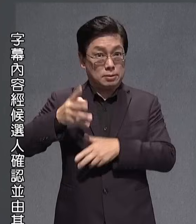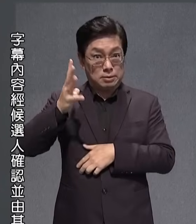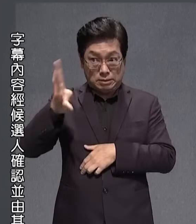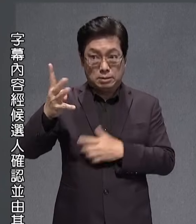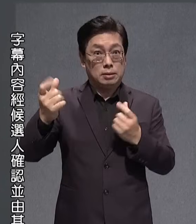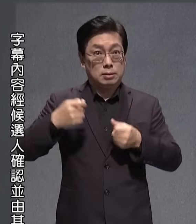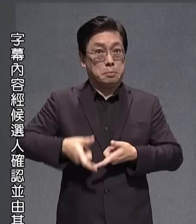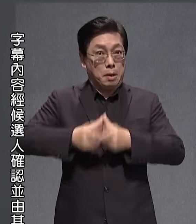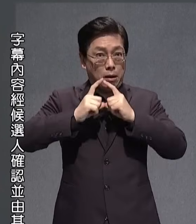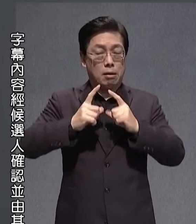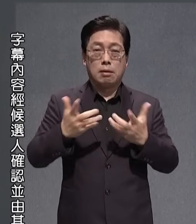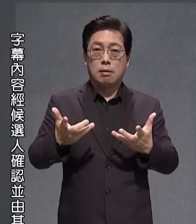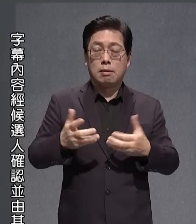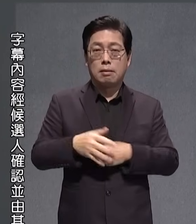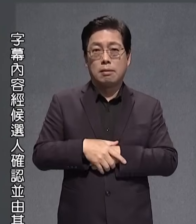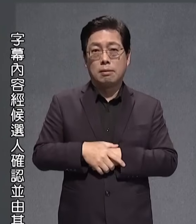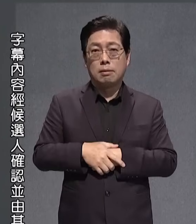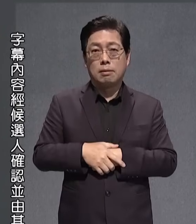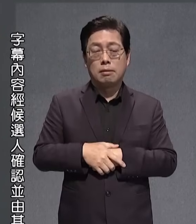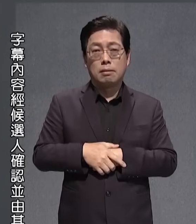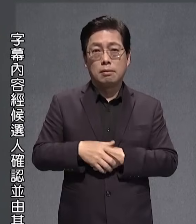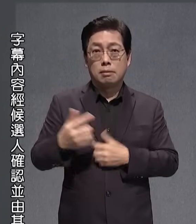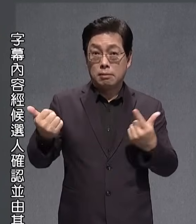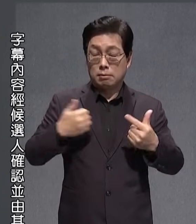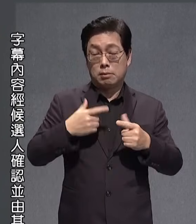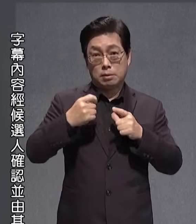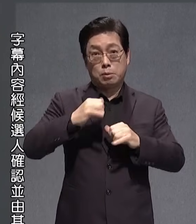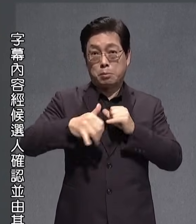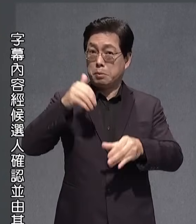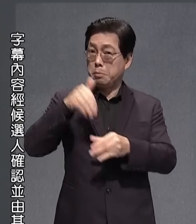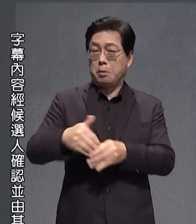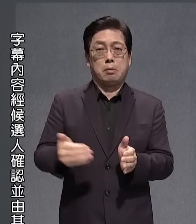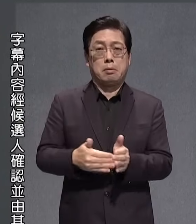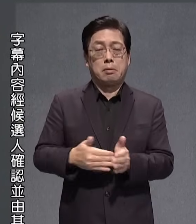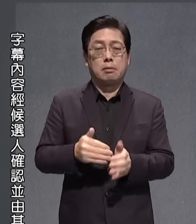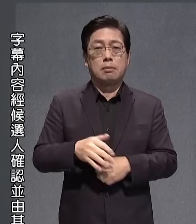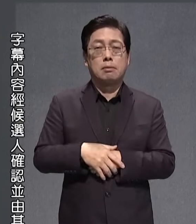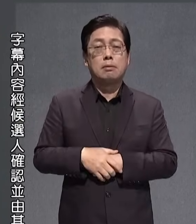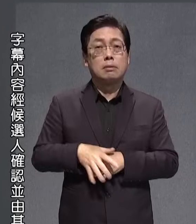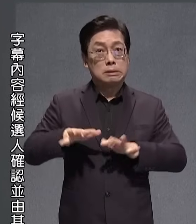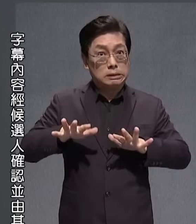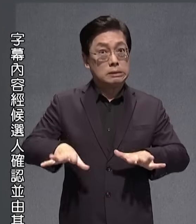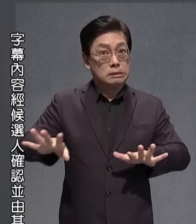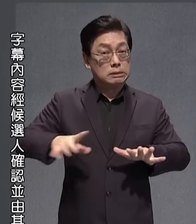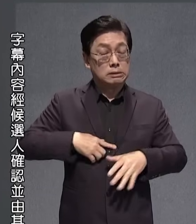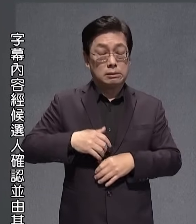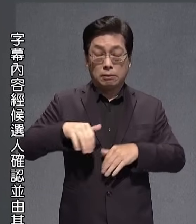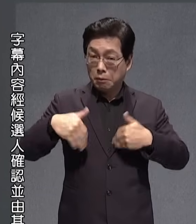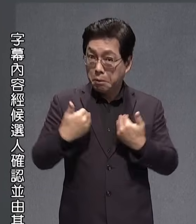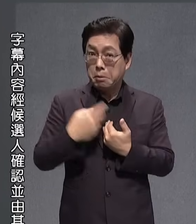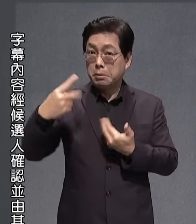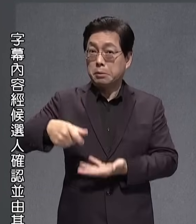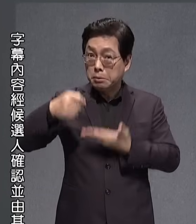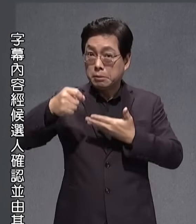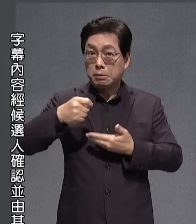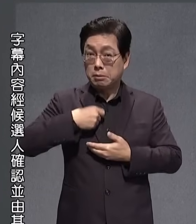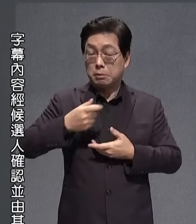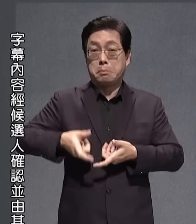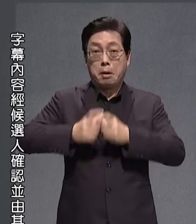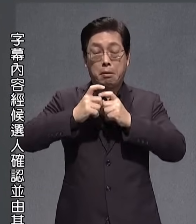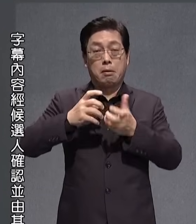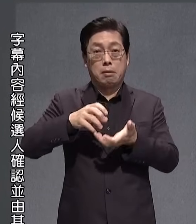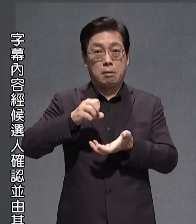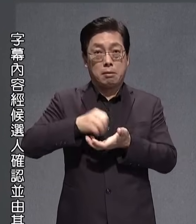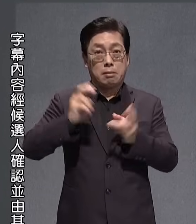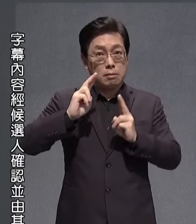要重启耶，公民投票已经通过了，你们今天在这个场合上说还要再重启核